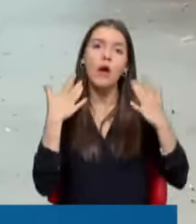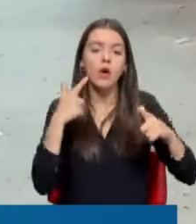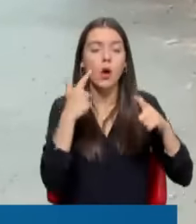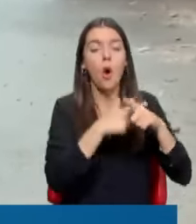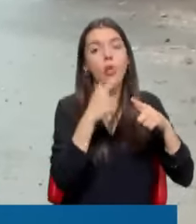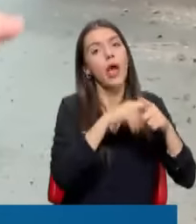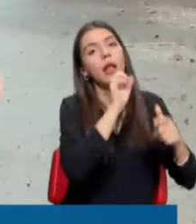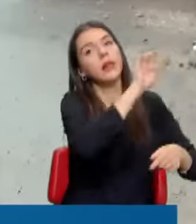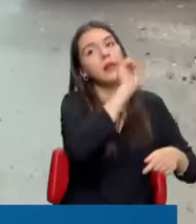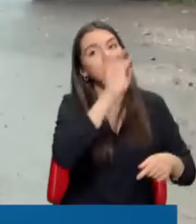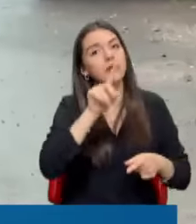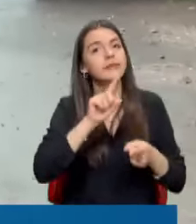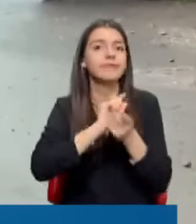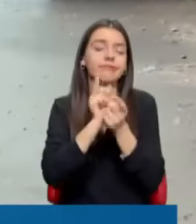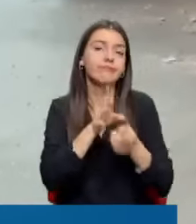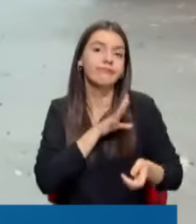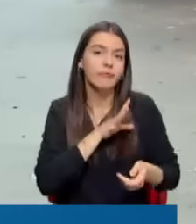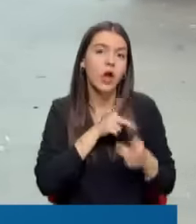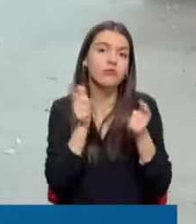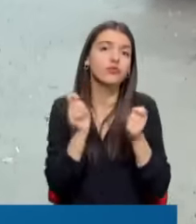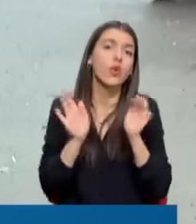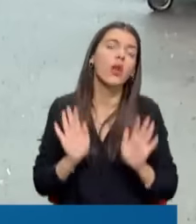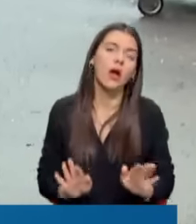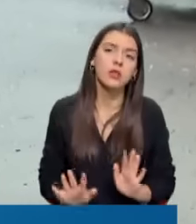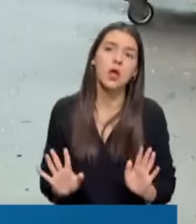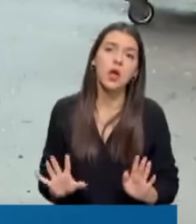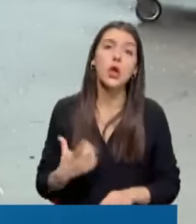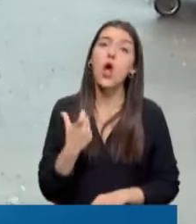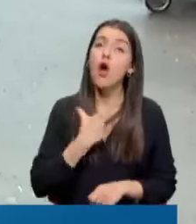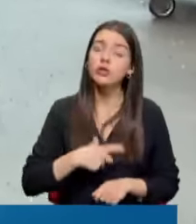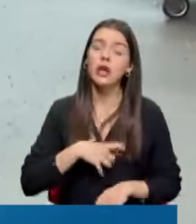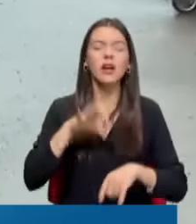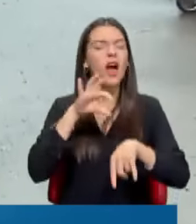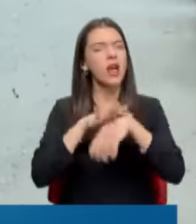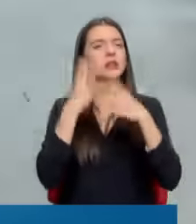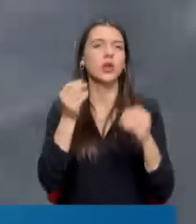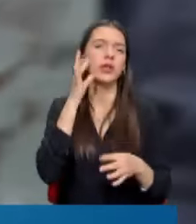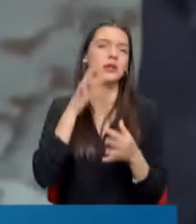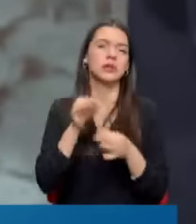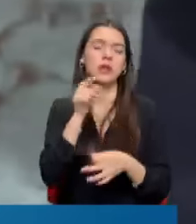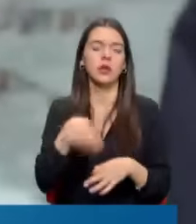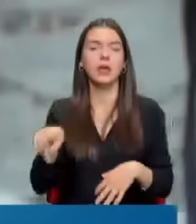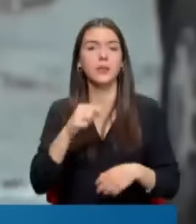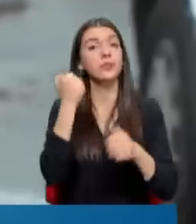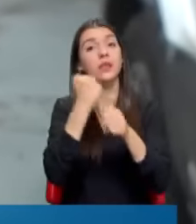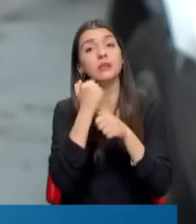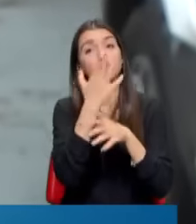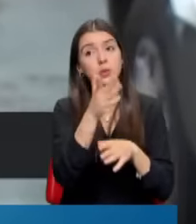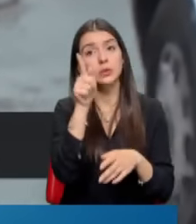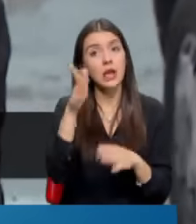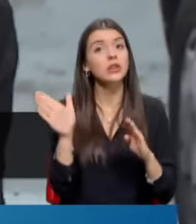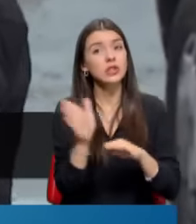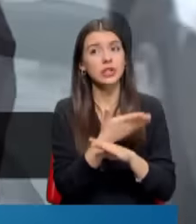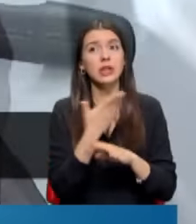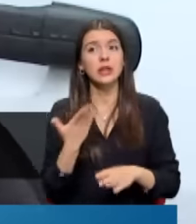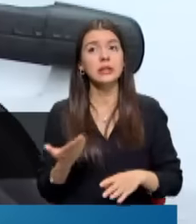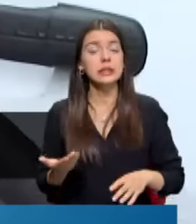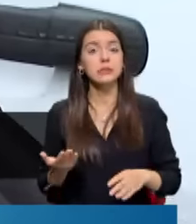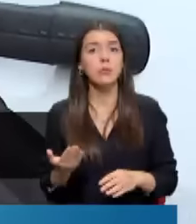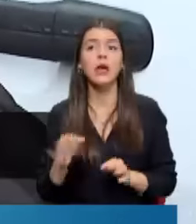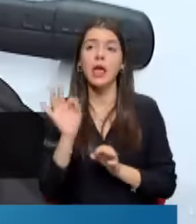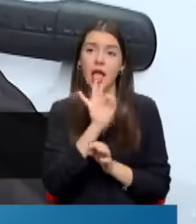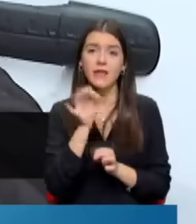otellere yerleşmek zorunda kalanlar zorluk çekiyor. Özellikle hastası olanlar. Geçmiş olsun, tahliye mi edildiniz? Evet,